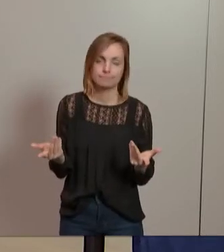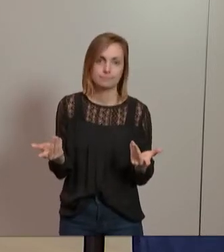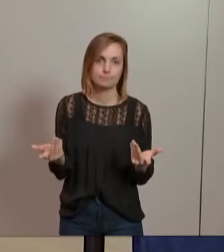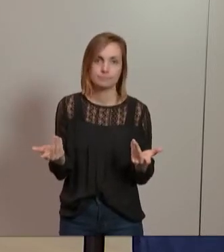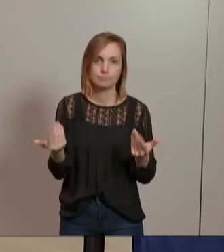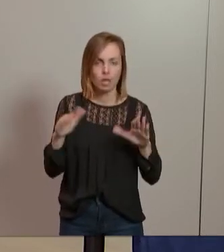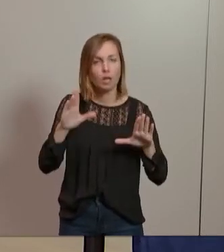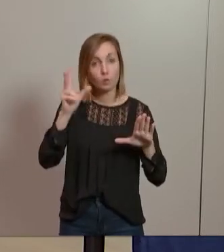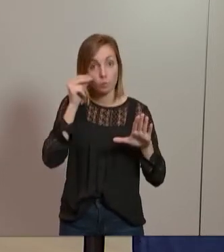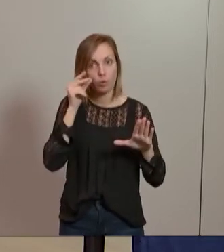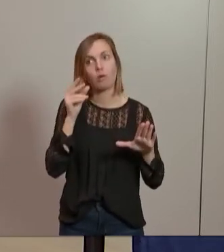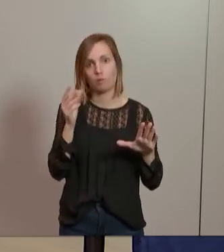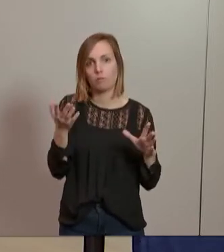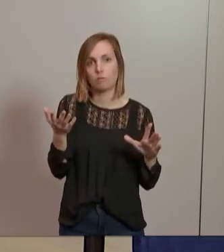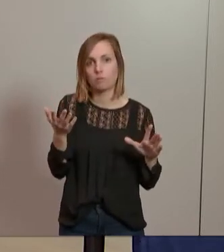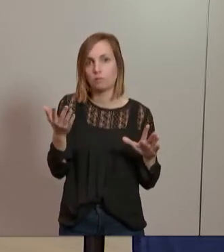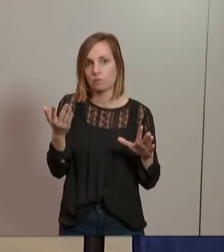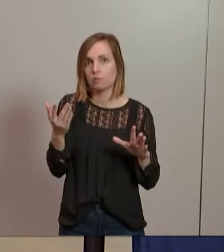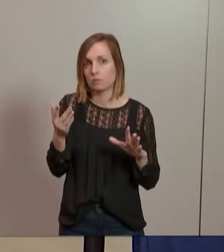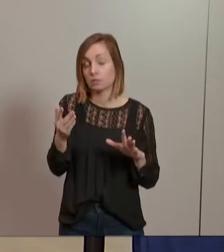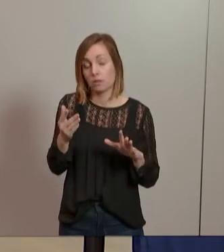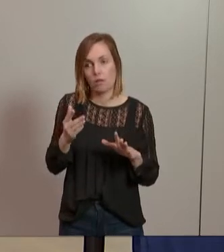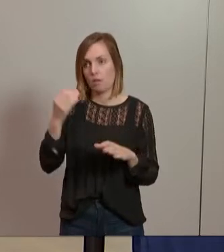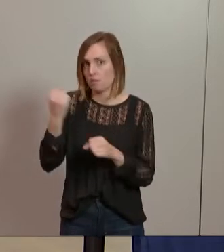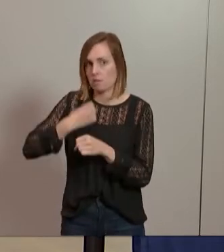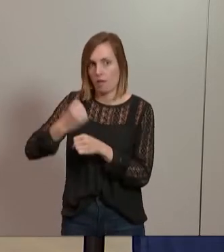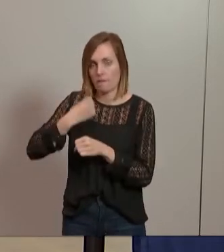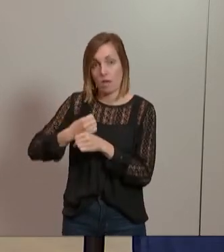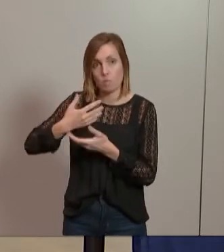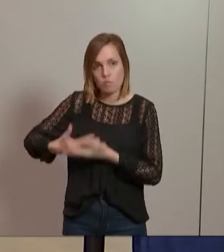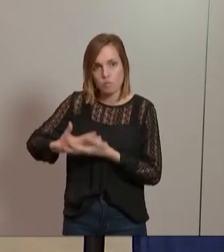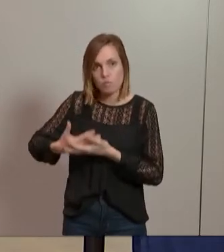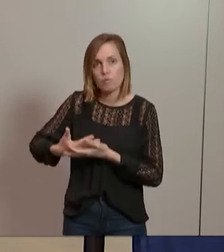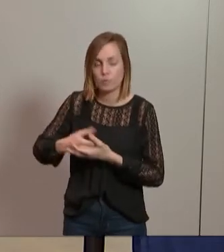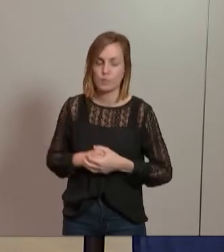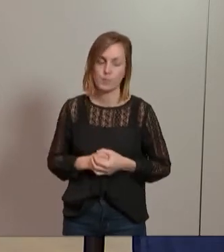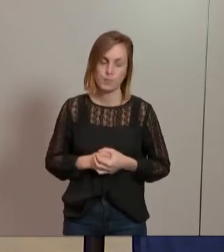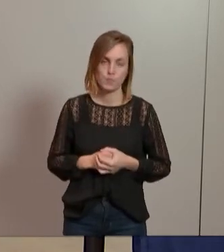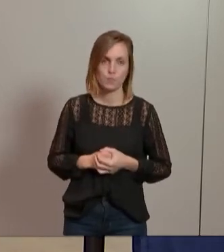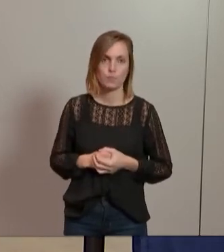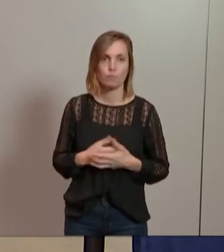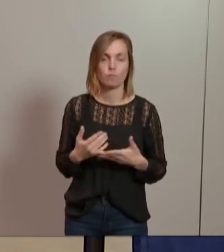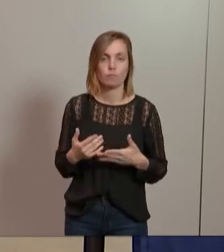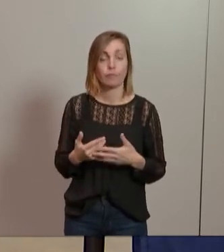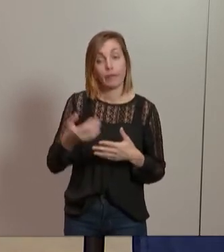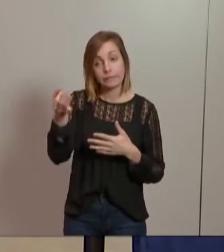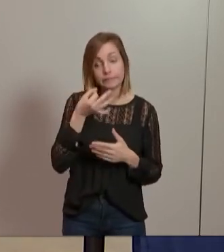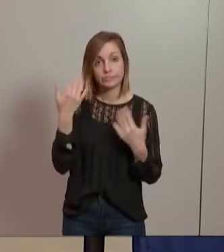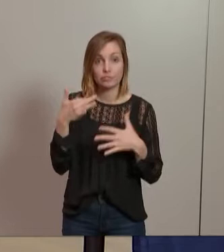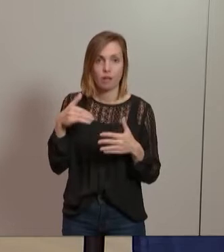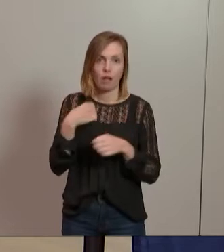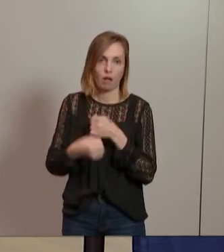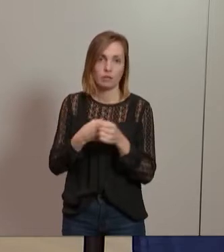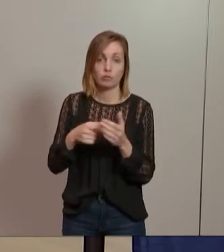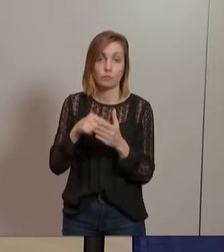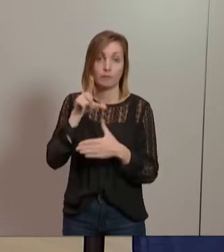le travail nécessaire à la compilation qui entraîne notamment ce délai. Ça a été dit, l'année 2020, c'était